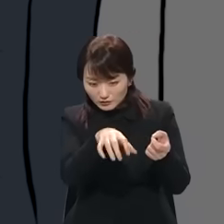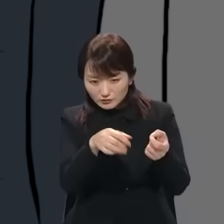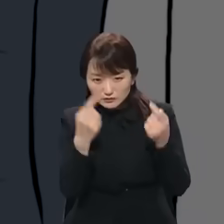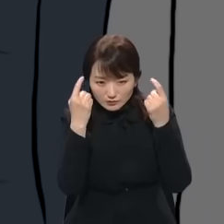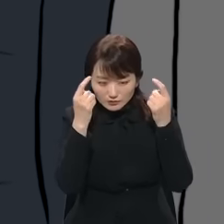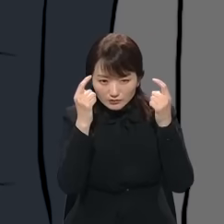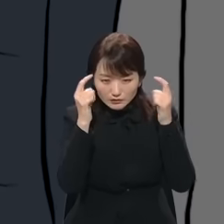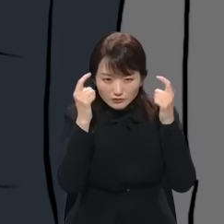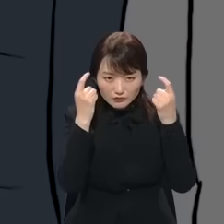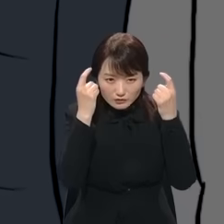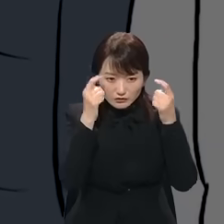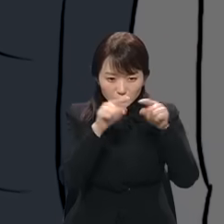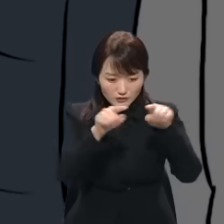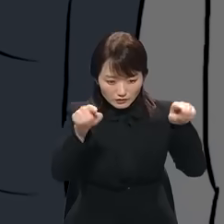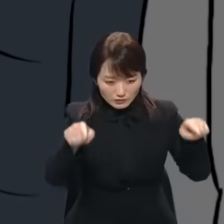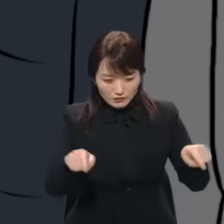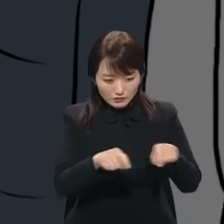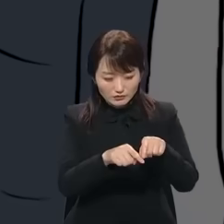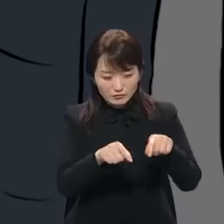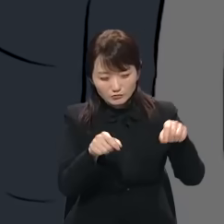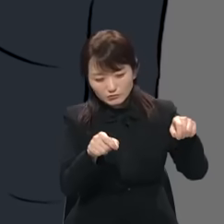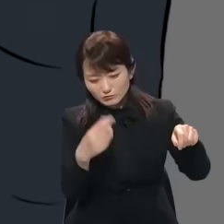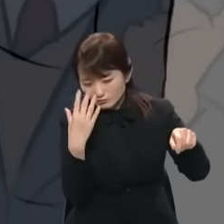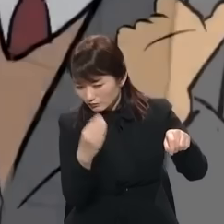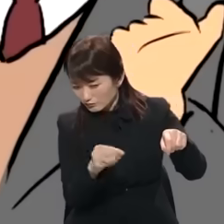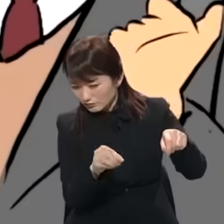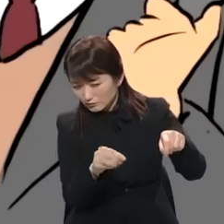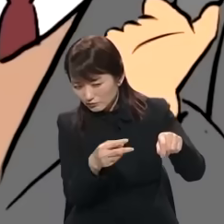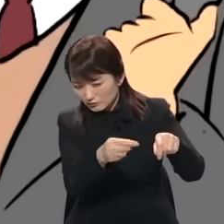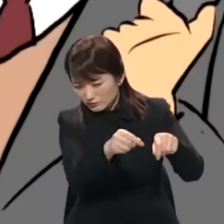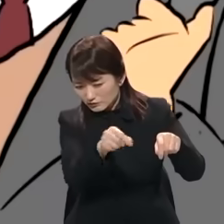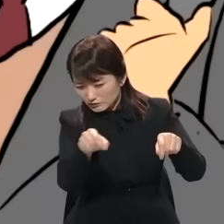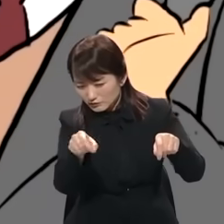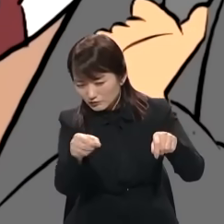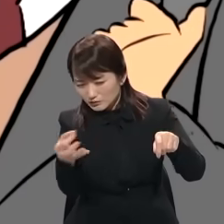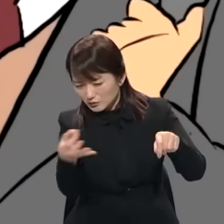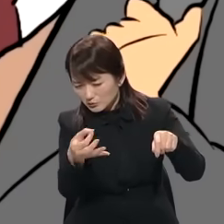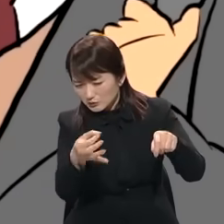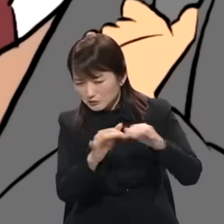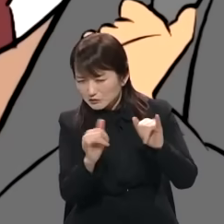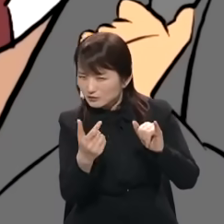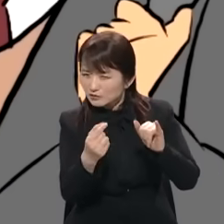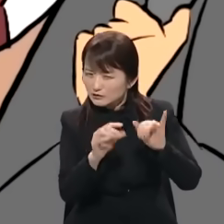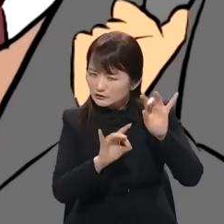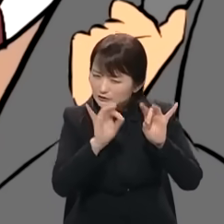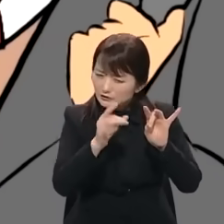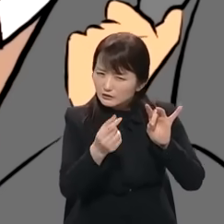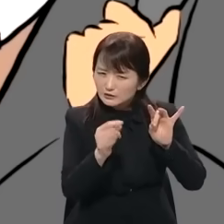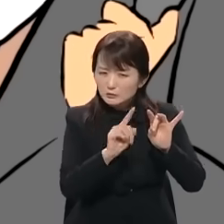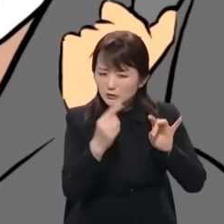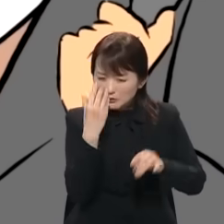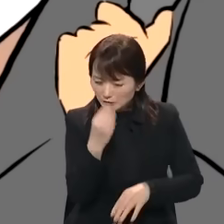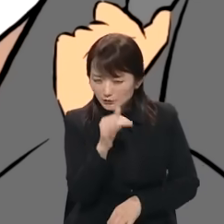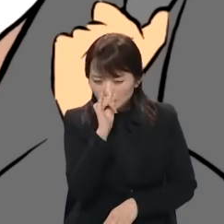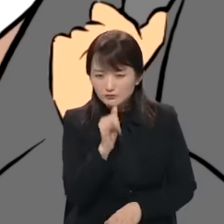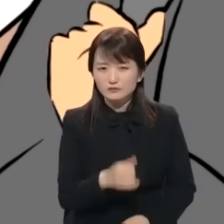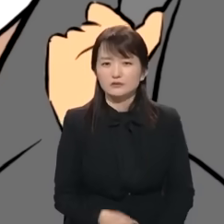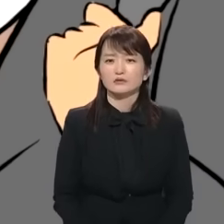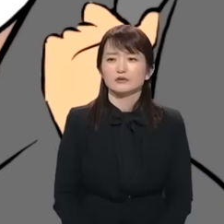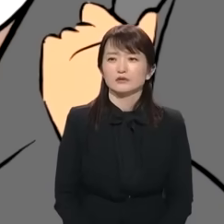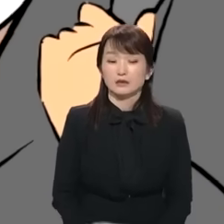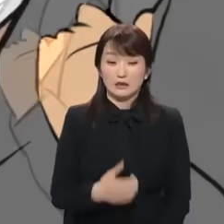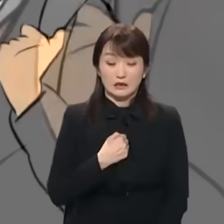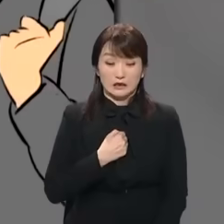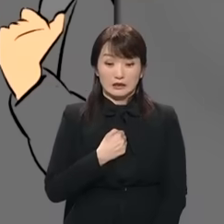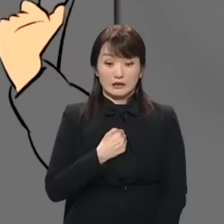됩니다 그런데이 가방이 살짝 열려 있었는데 그 틈사이 로 사람 같기도 하고 인연 같기도 한 뭔가가 보였다는 겁니다